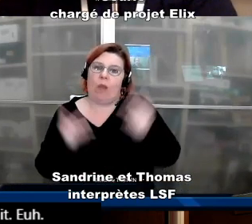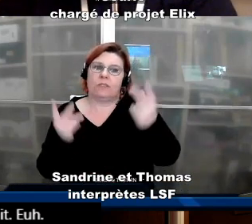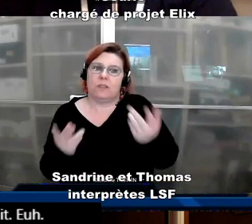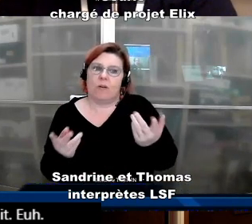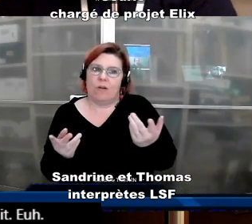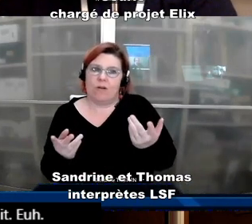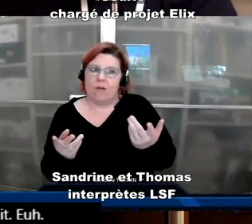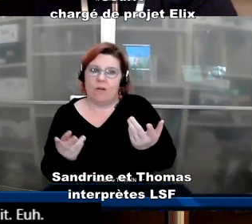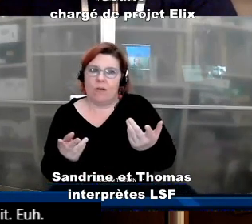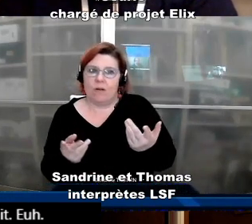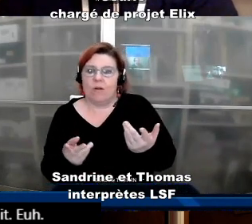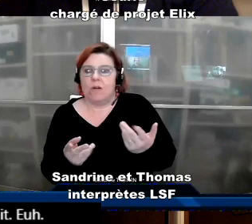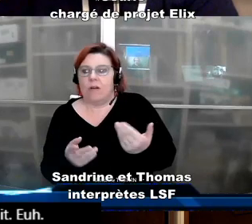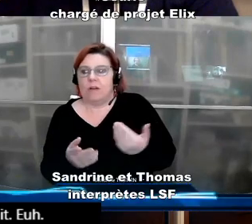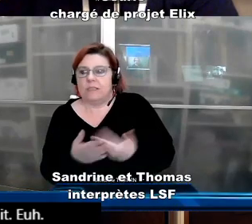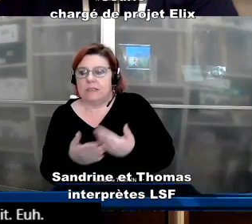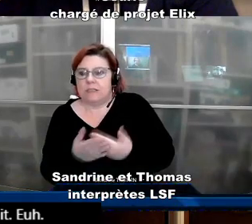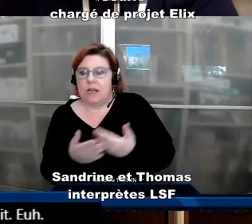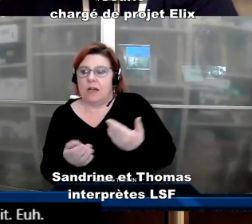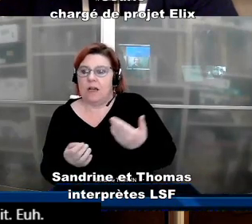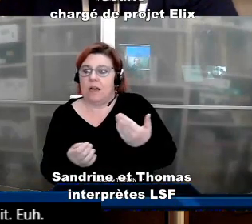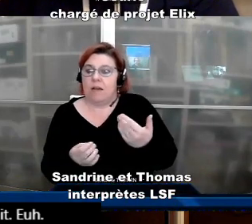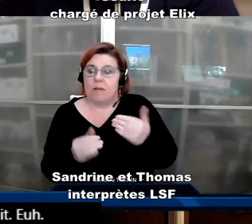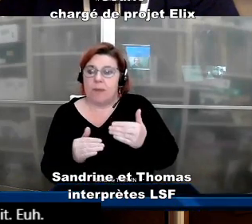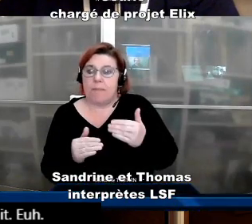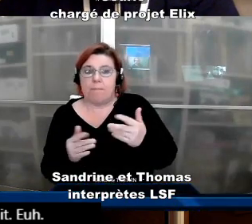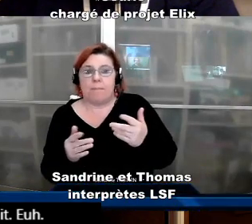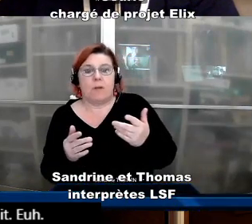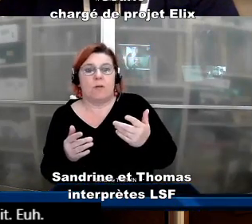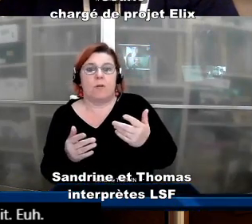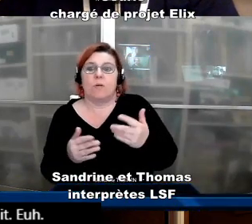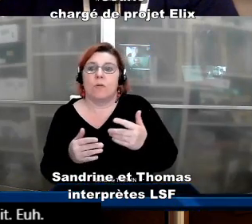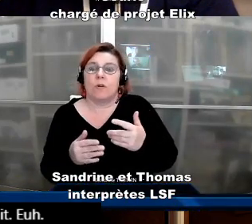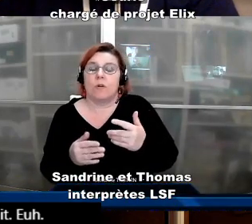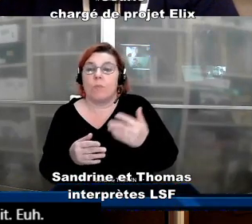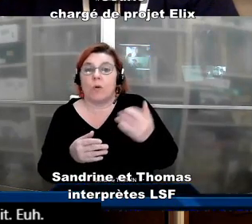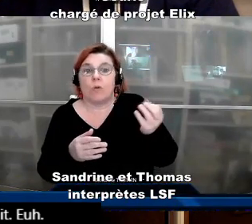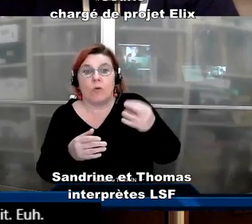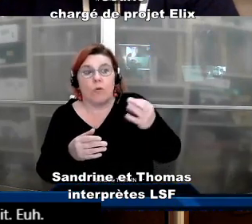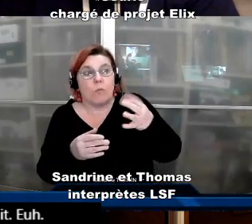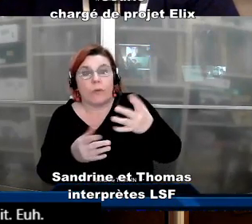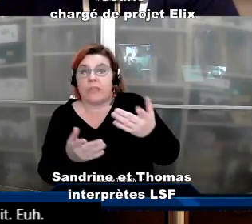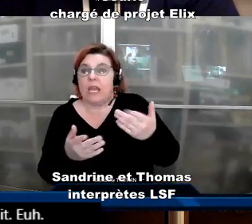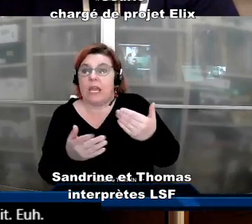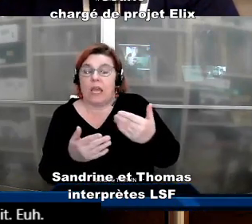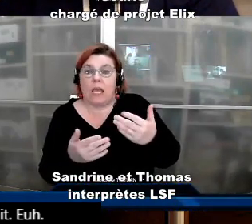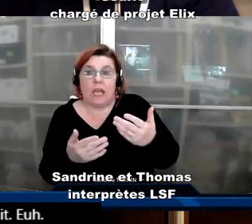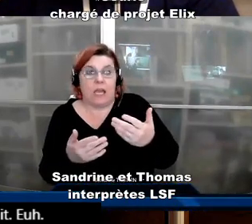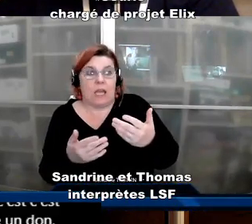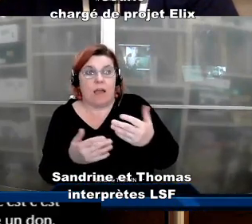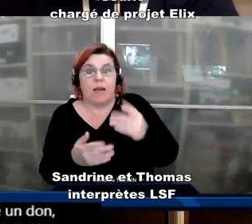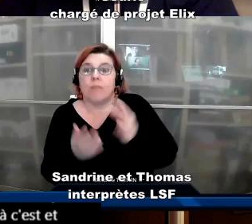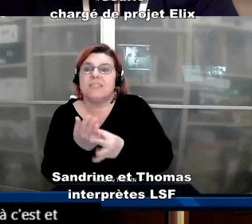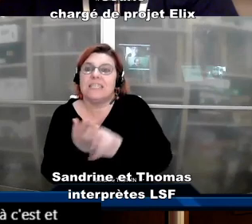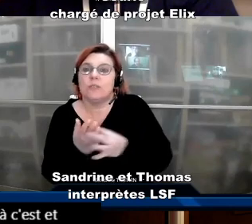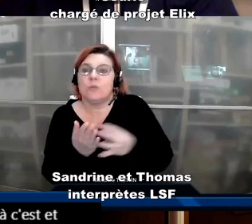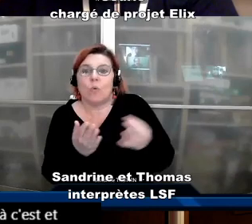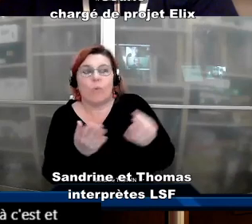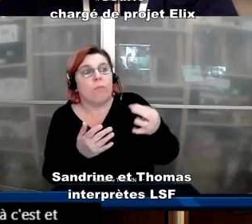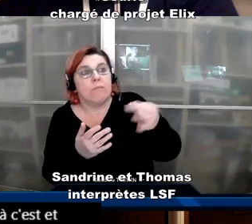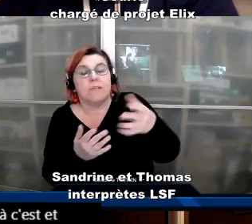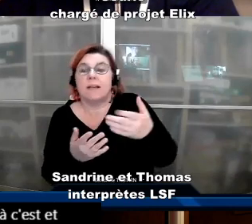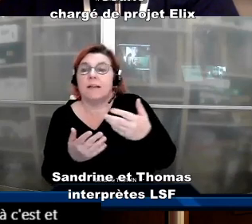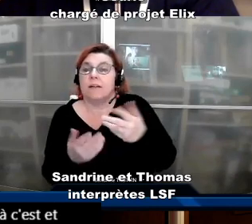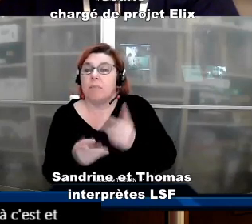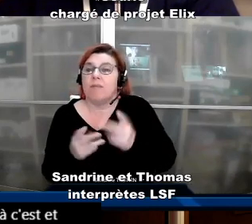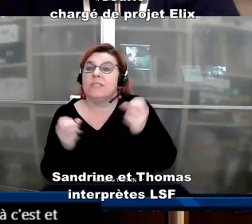De la même manière en fait les commentaires qu'on peut avoir sur les stores d'applications. Alors bah, parfois, voilà, on a des petits soucis